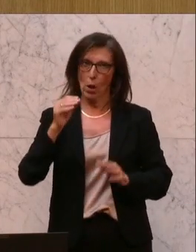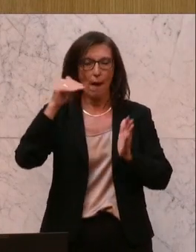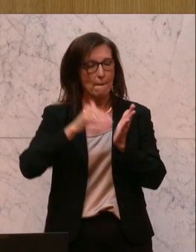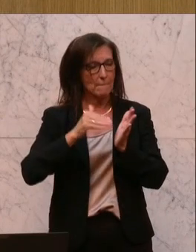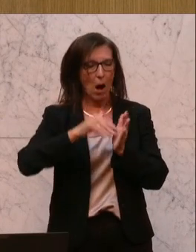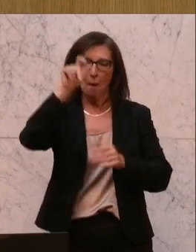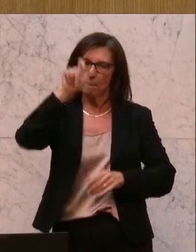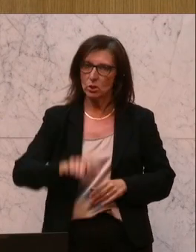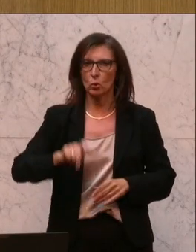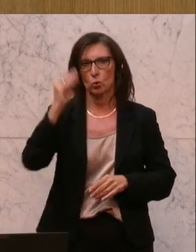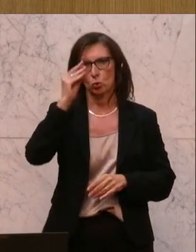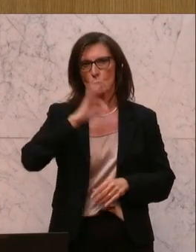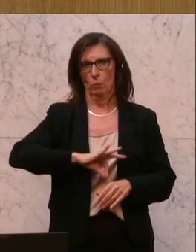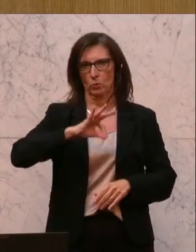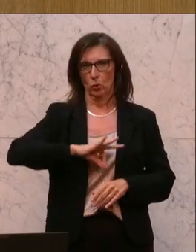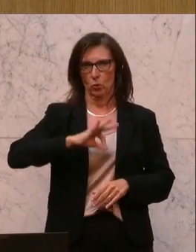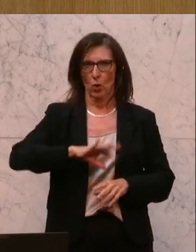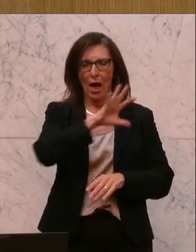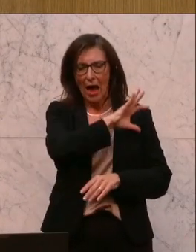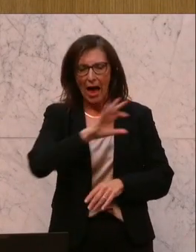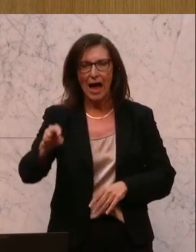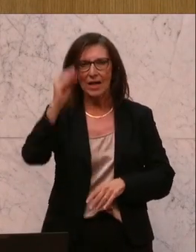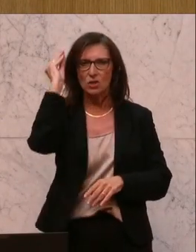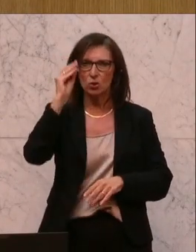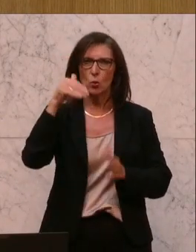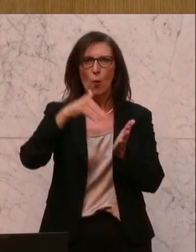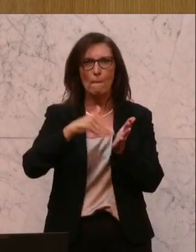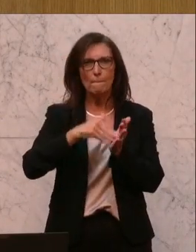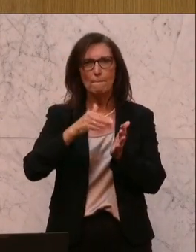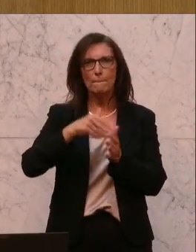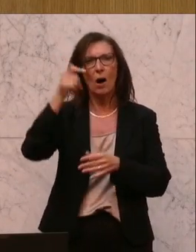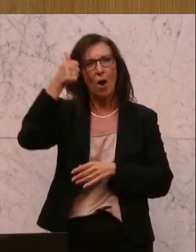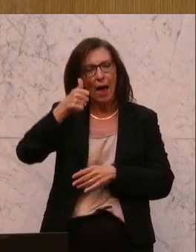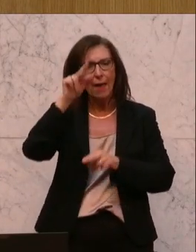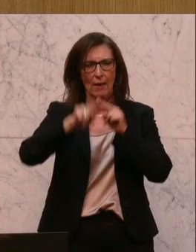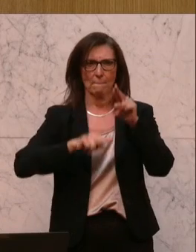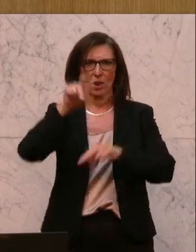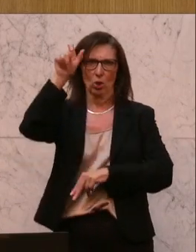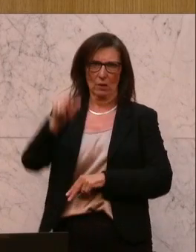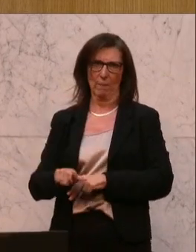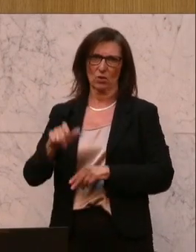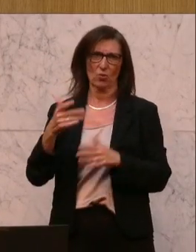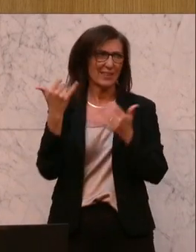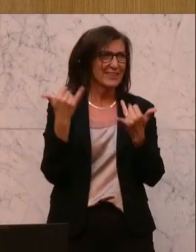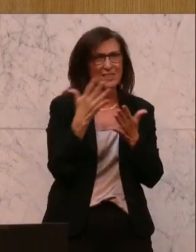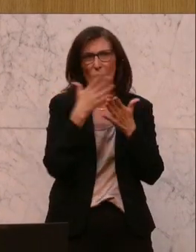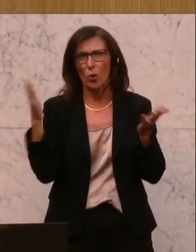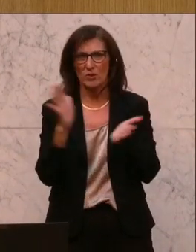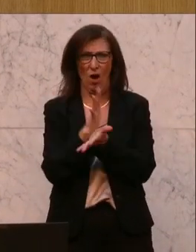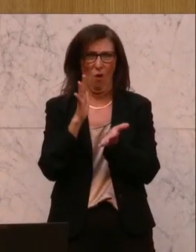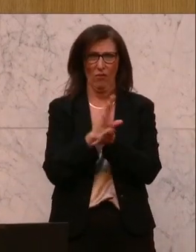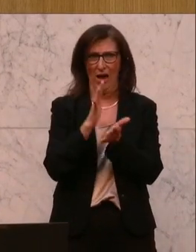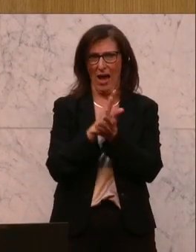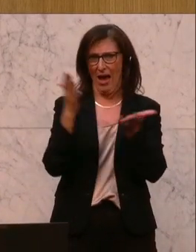und Psychologen, School Nurses in alle Schulen. Es ist natürlich eine große Aufgabe, die jetzt zu bewältigen ist im